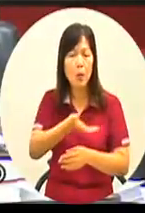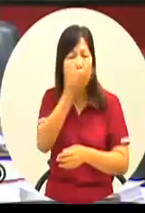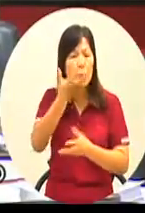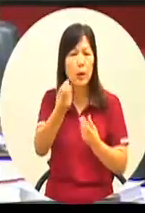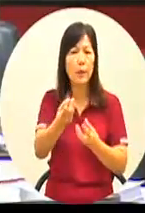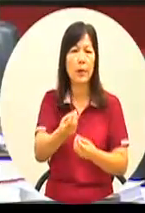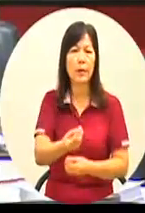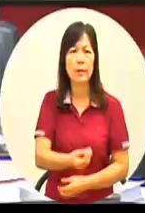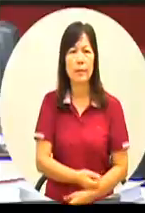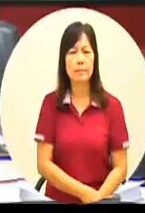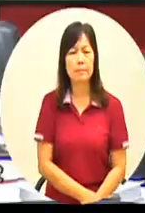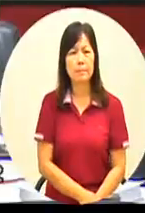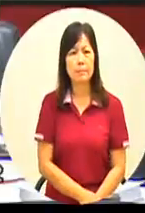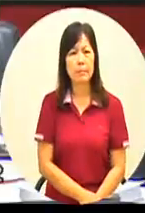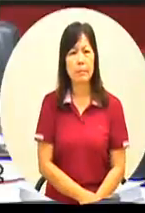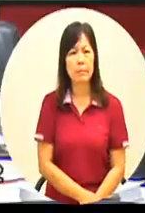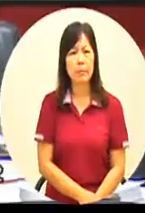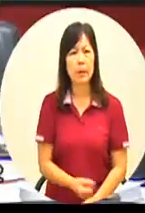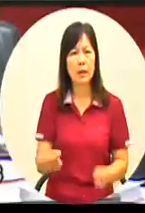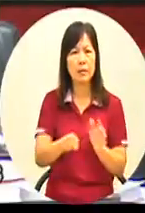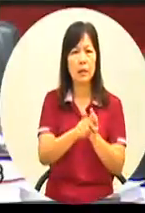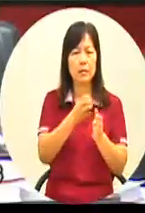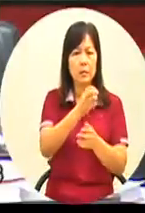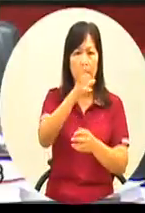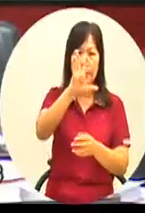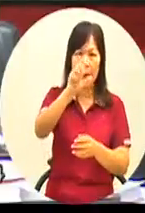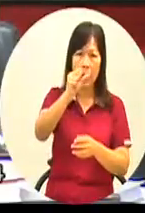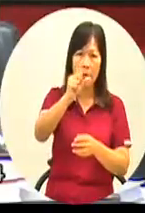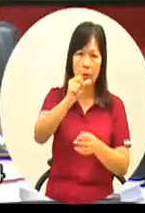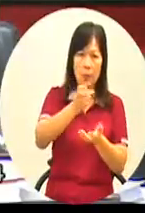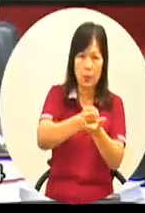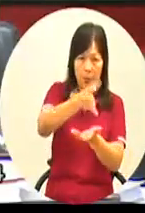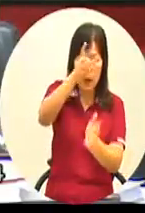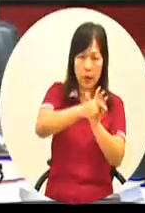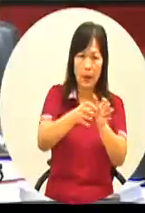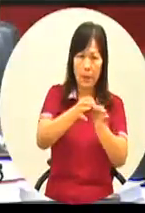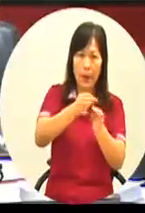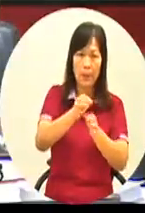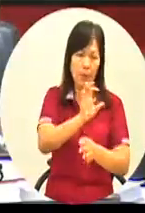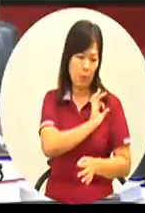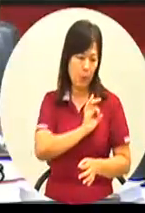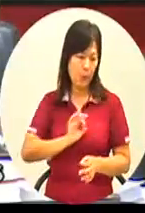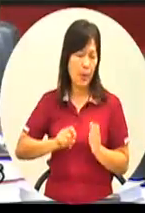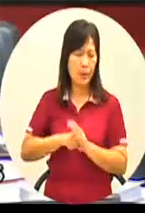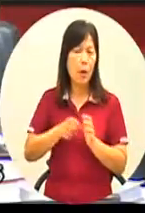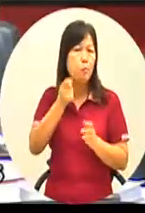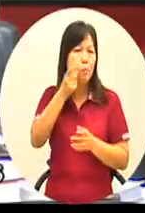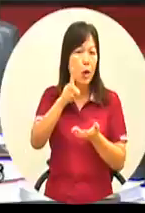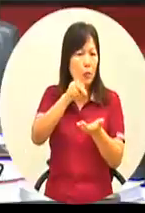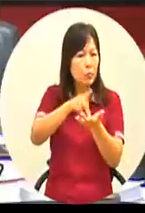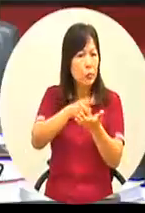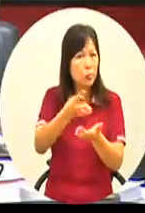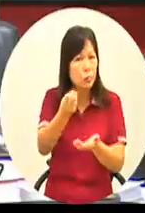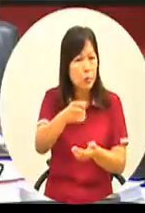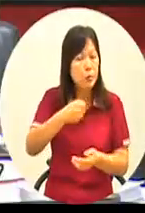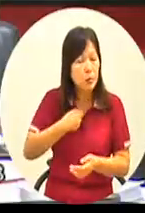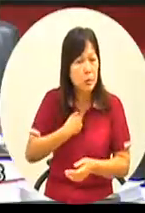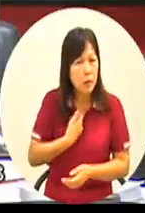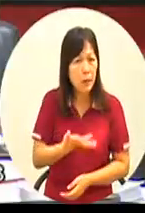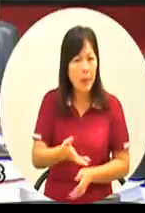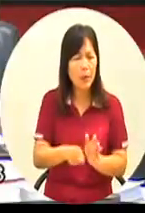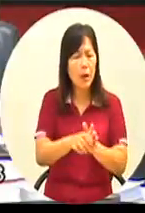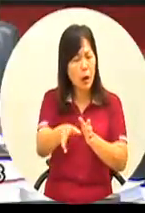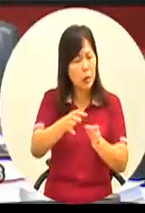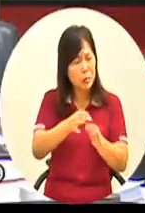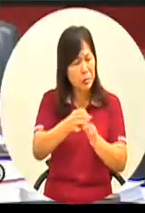有些像那个八五大楼，那个卖珠宝的，一个月的租金是多少，你知道吗？像这些他做得下